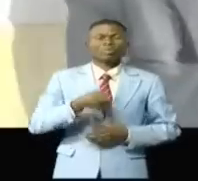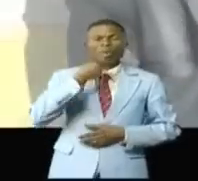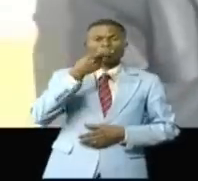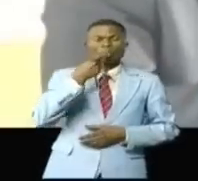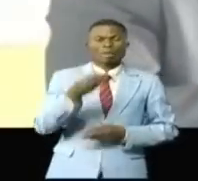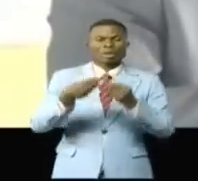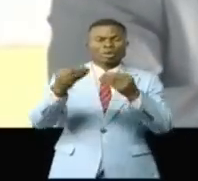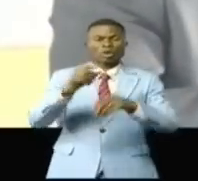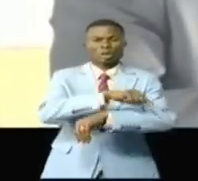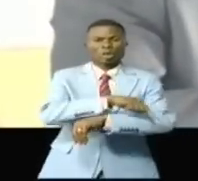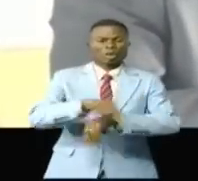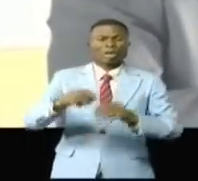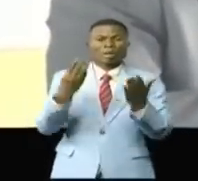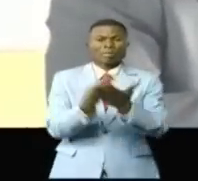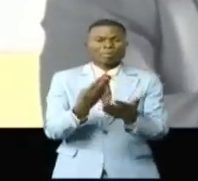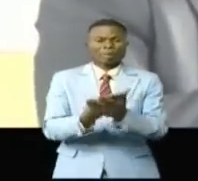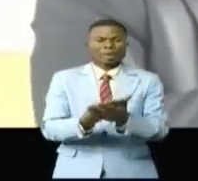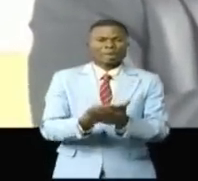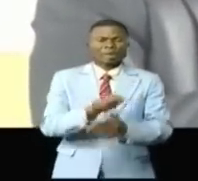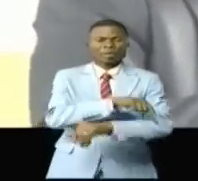ministère, était à